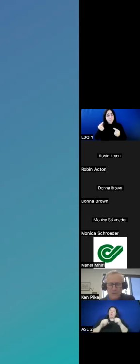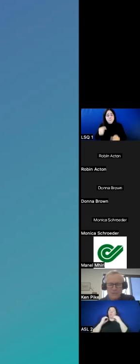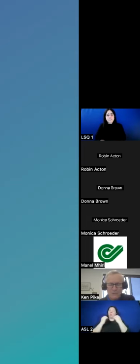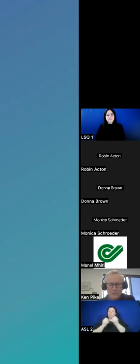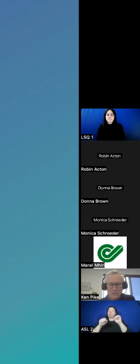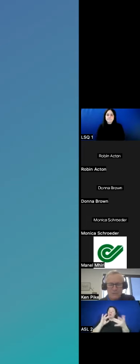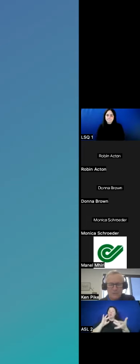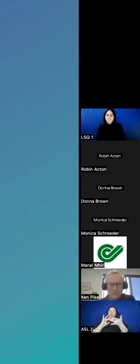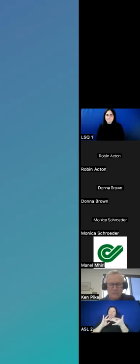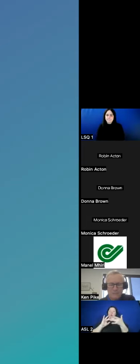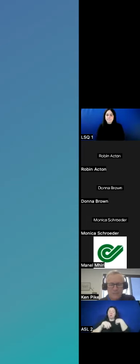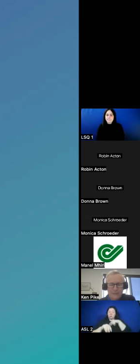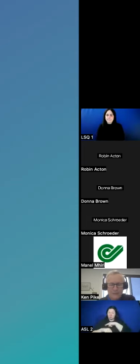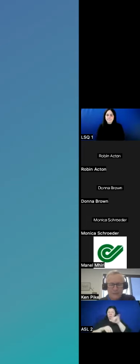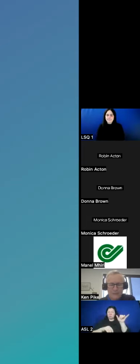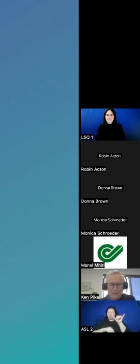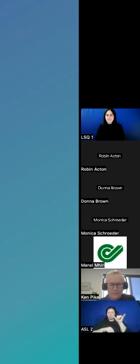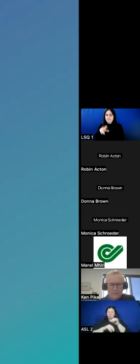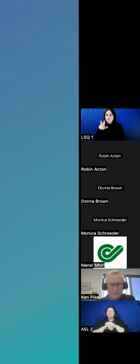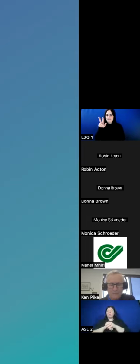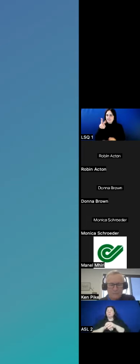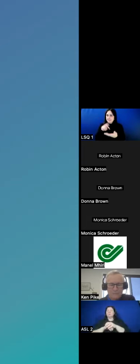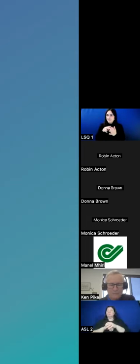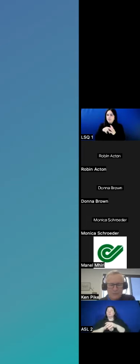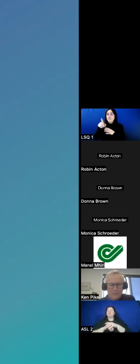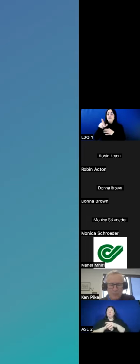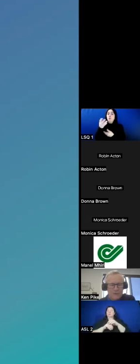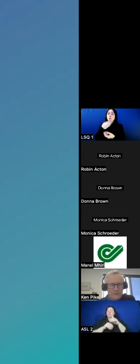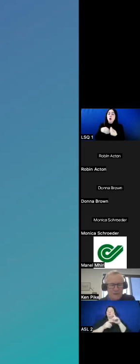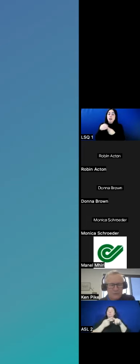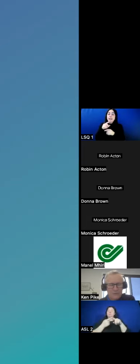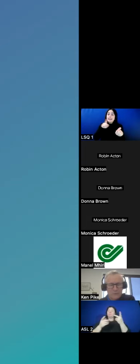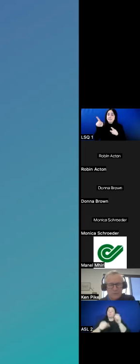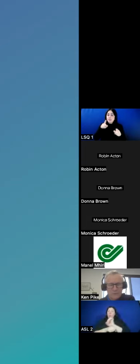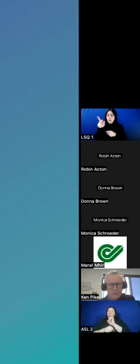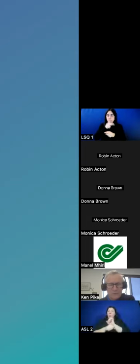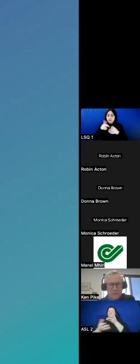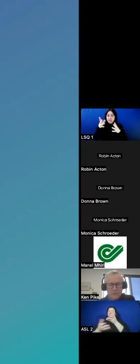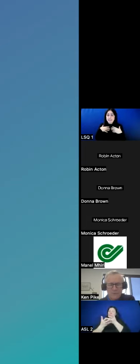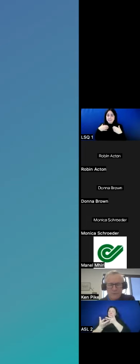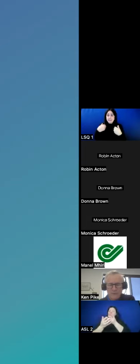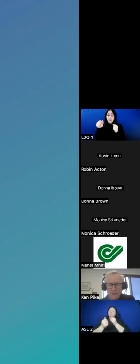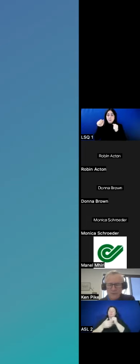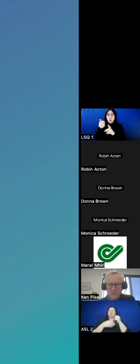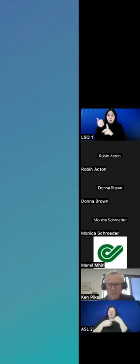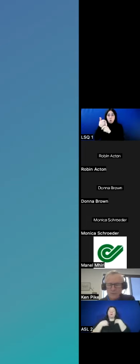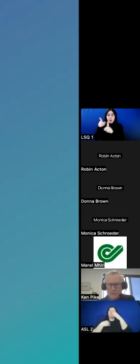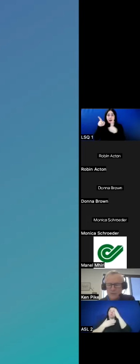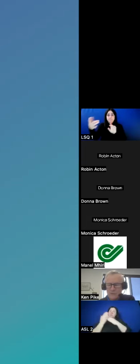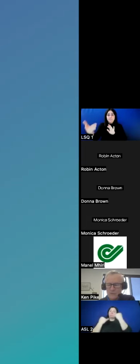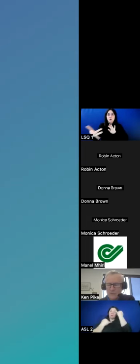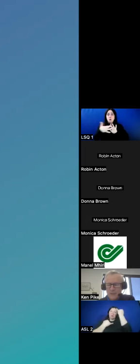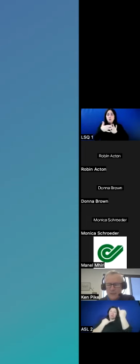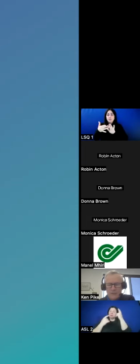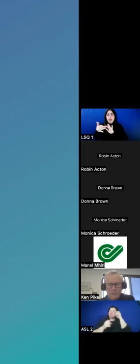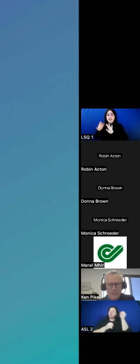on doit dire aux différentes organisations de professionnels de la santé qui peuvent nous contacter pour qu'on puisse travailler